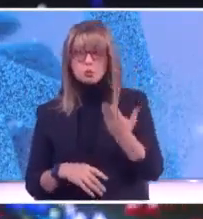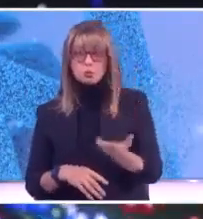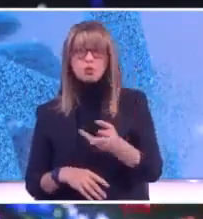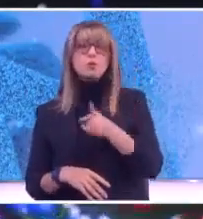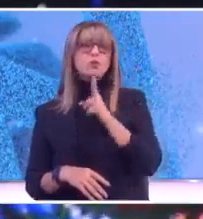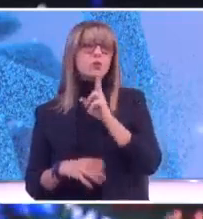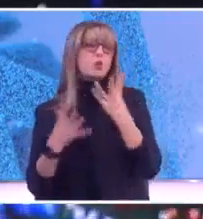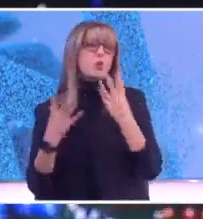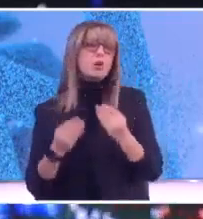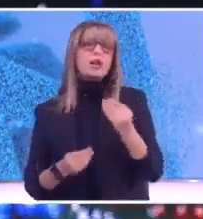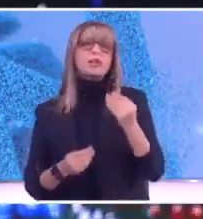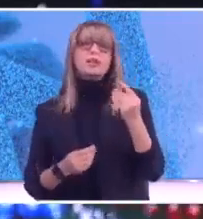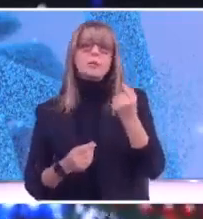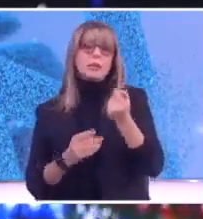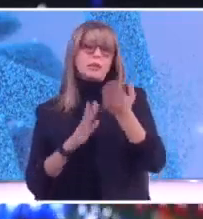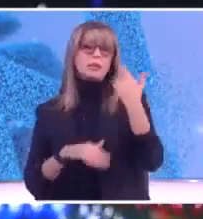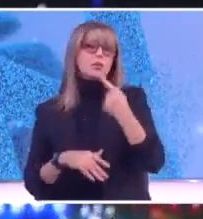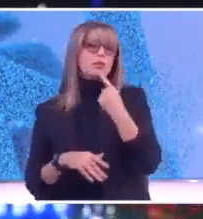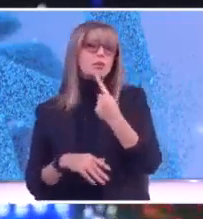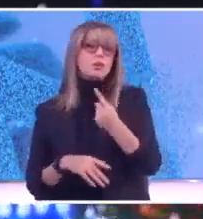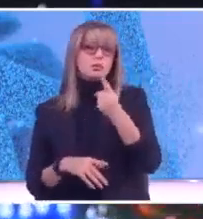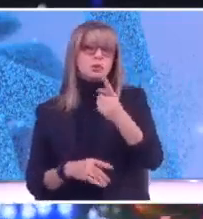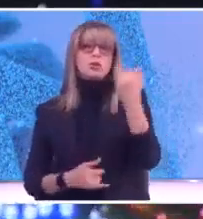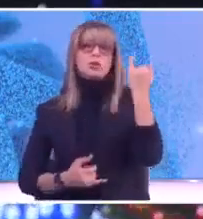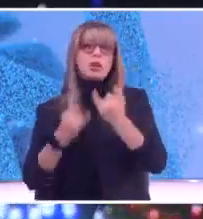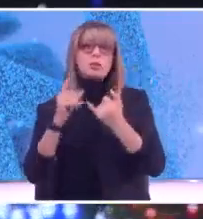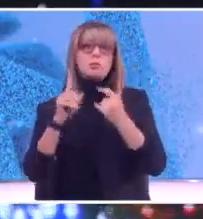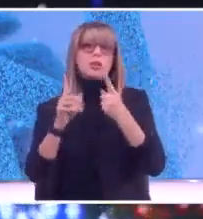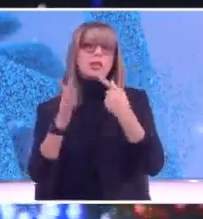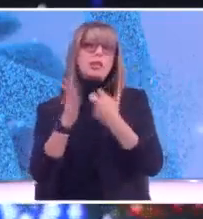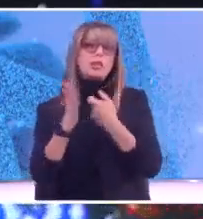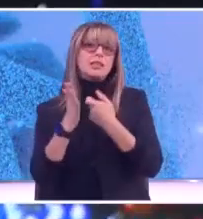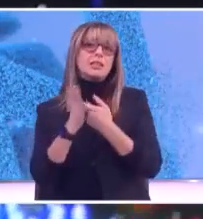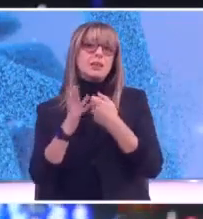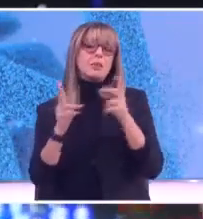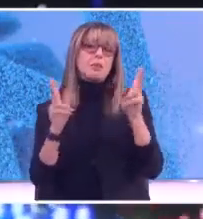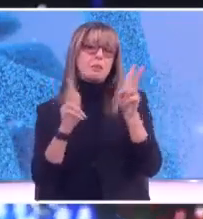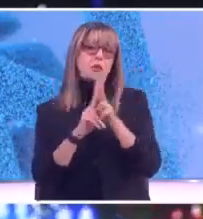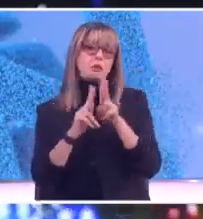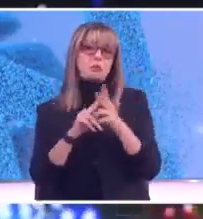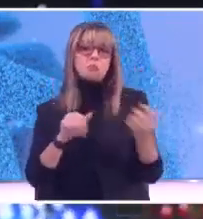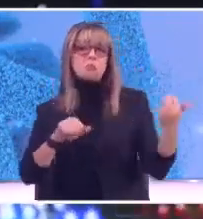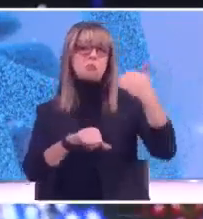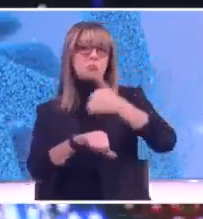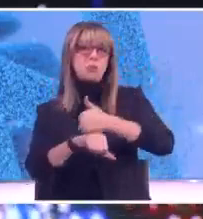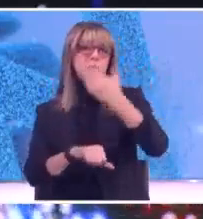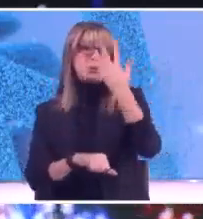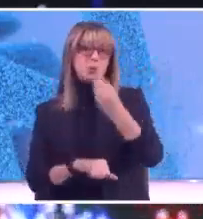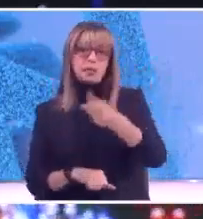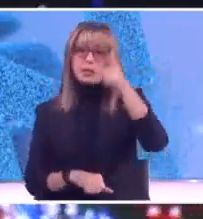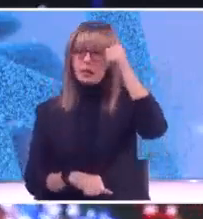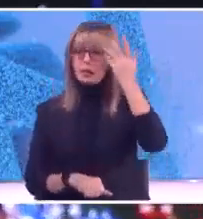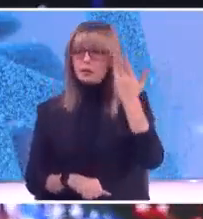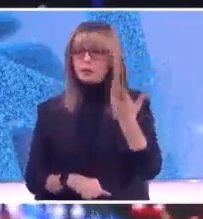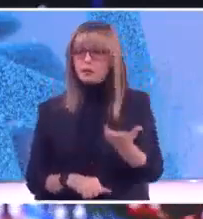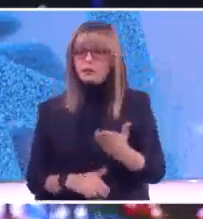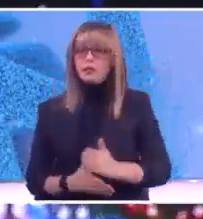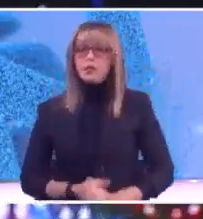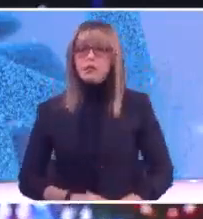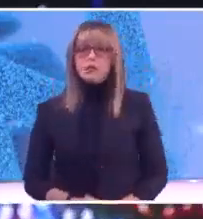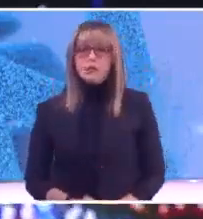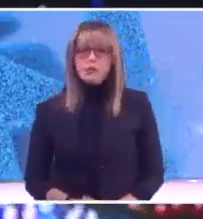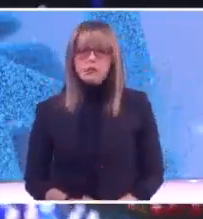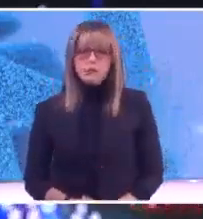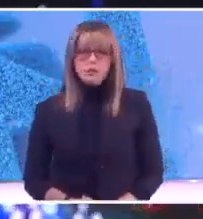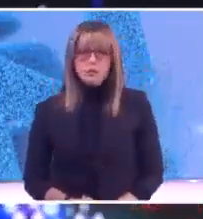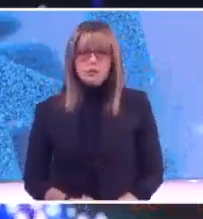ve son olarak da az önce aktardığımız o tartışmalı bir isim emniyetinin başına getirildi İran'da. Sen neler